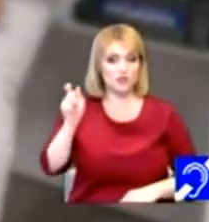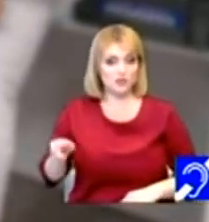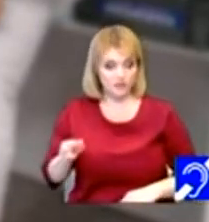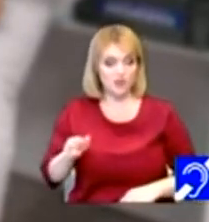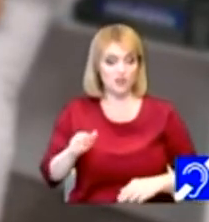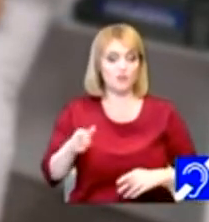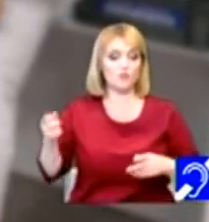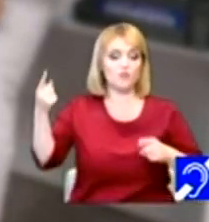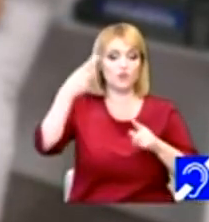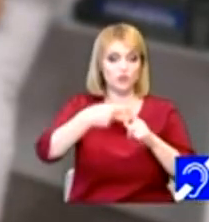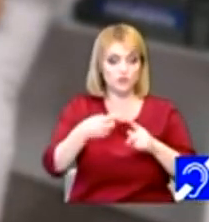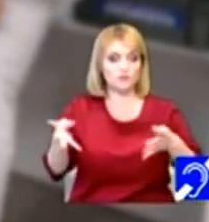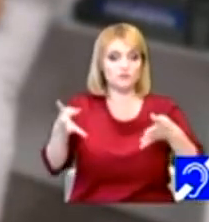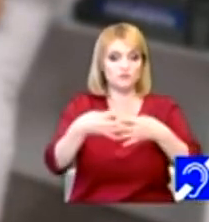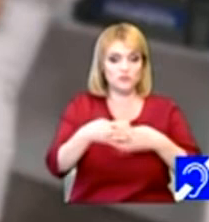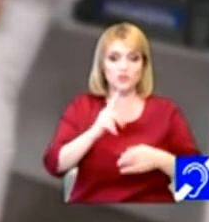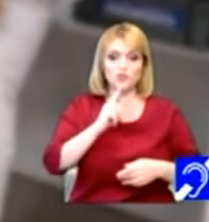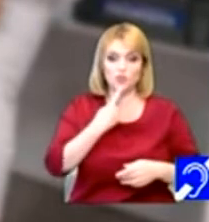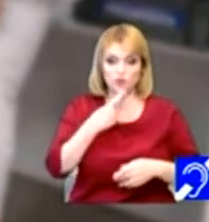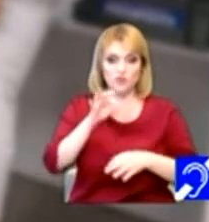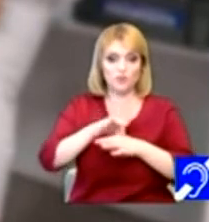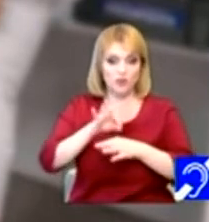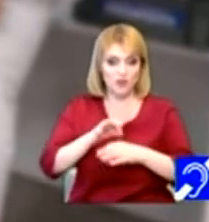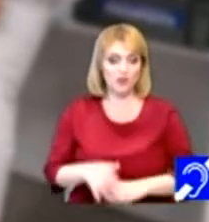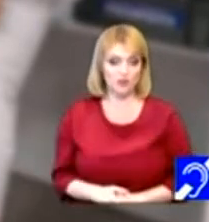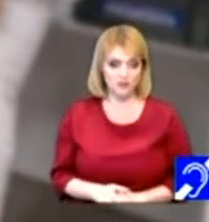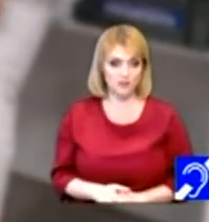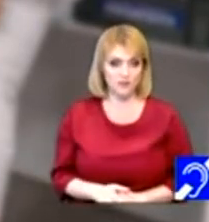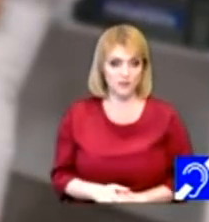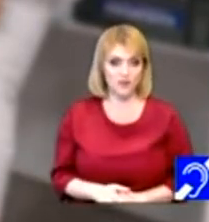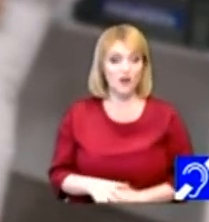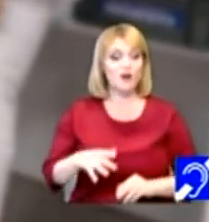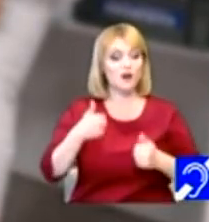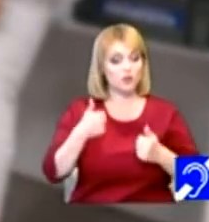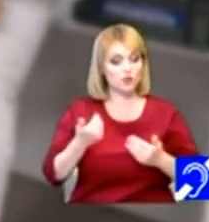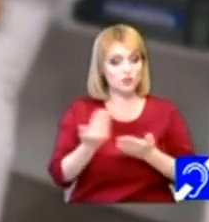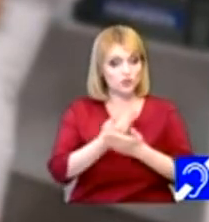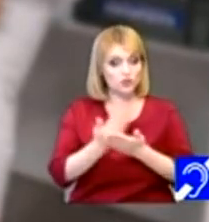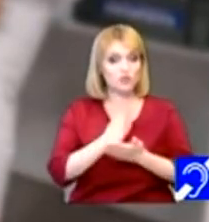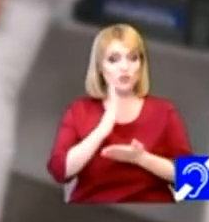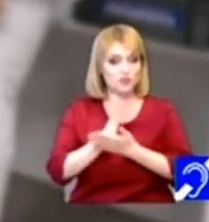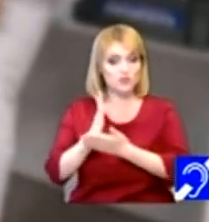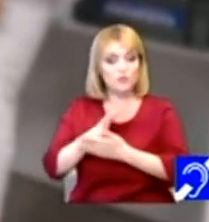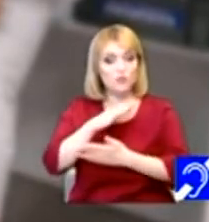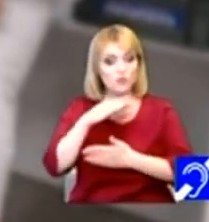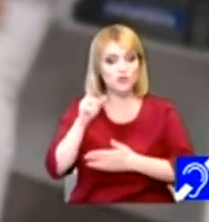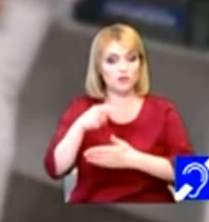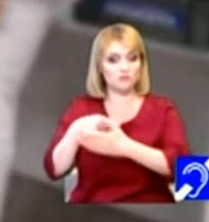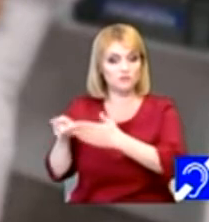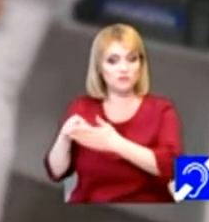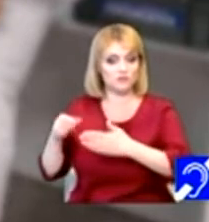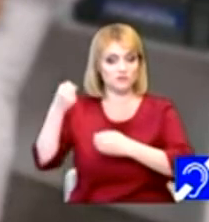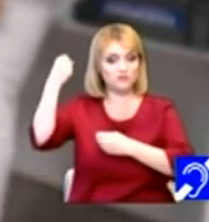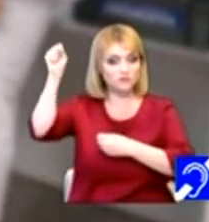de noul coronavirus. Vestea bună este că avem mai mult de 28.000 de pacienți care s-au vindecat. Timp de jumătate de an,